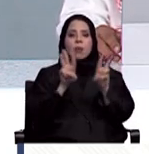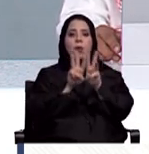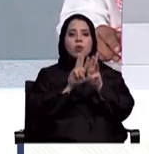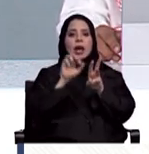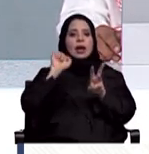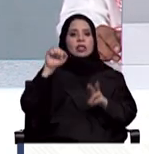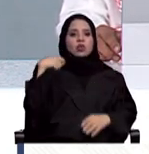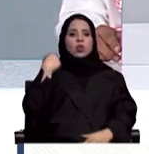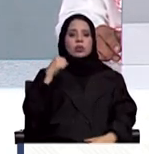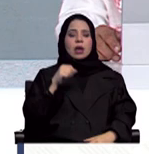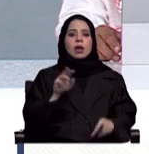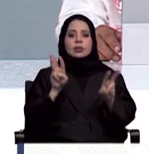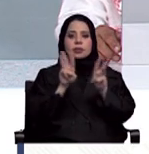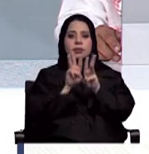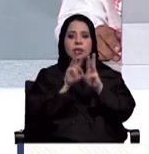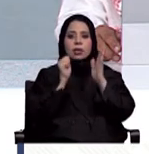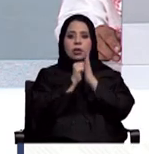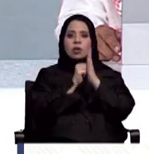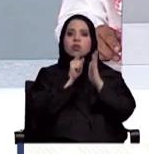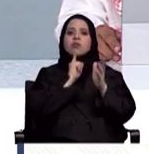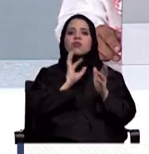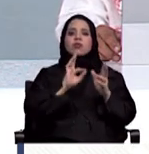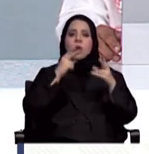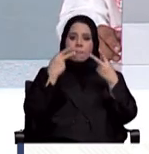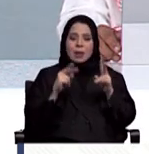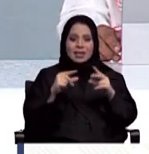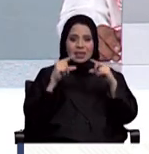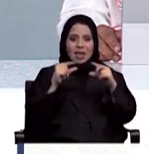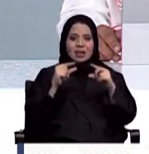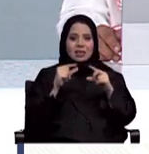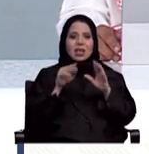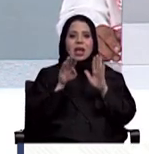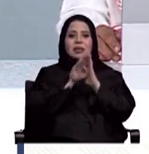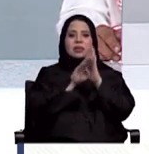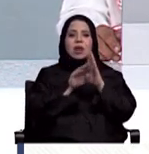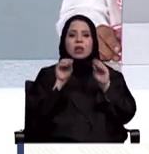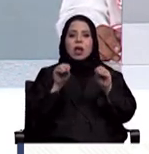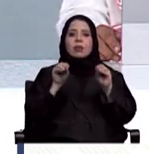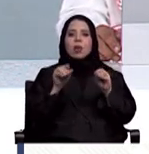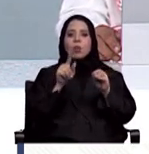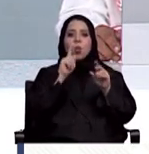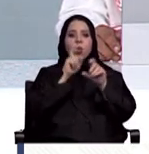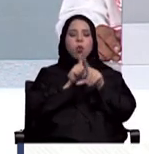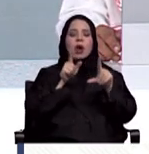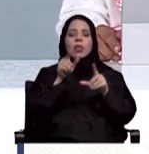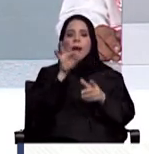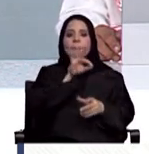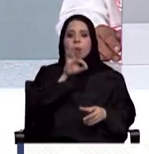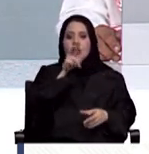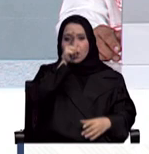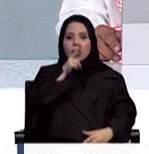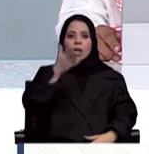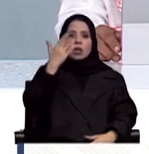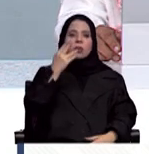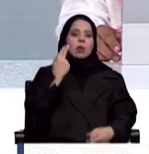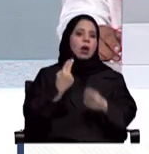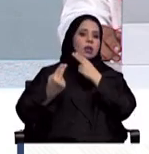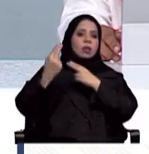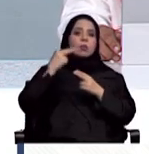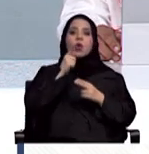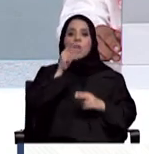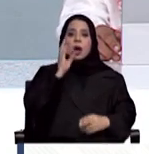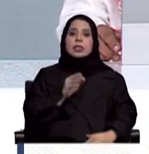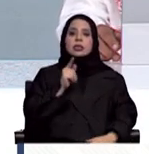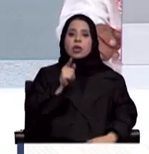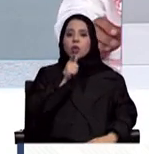الالكتروني للوزاره وذلك تزامنا مع اطلاق الدليل الاسترشادي للتعمير في المناطق الاثريه والتراثيه